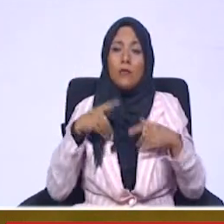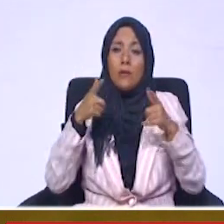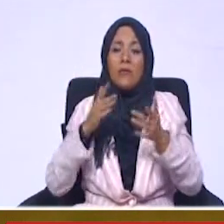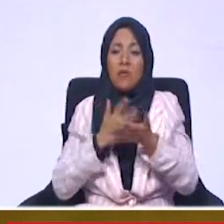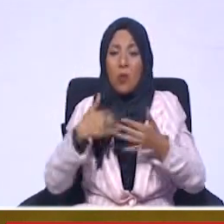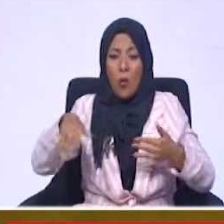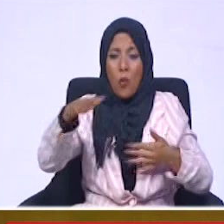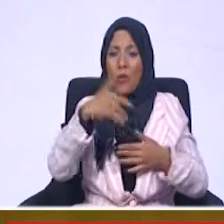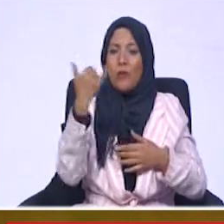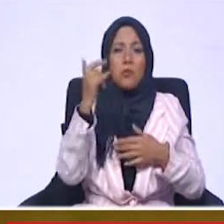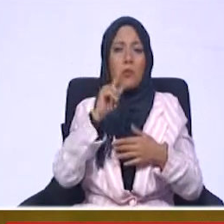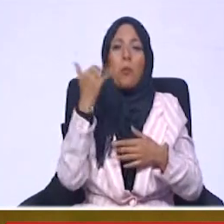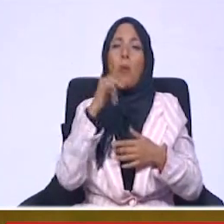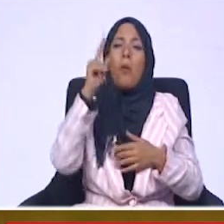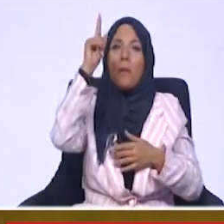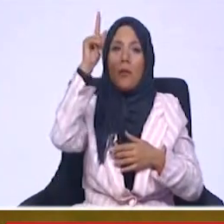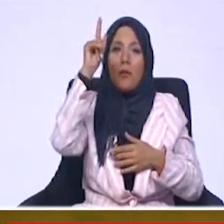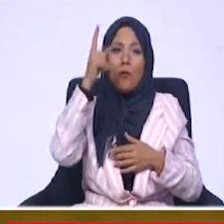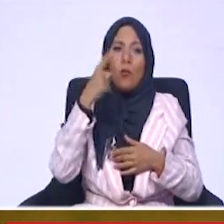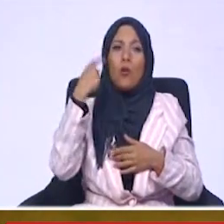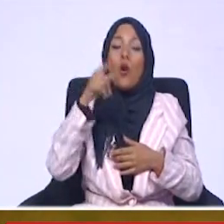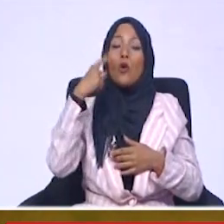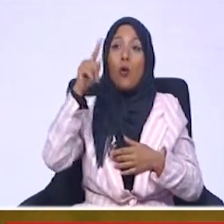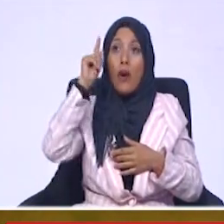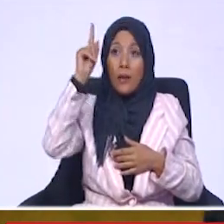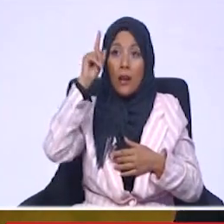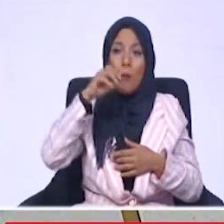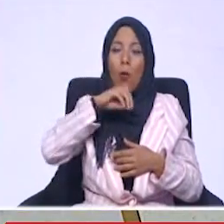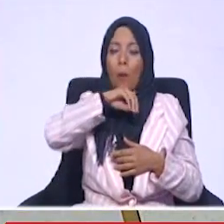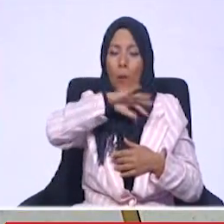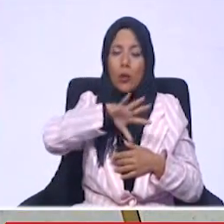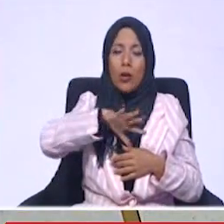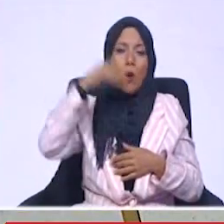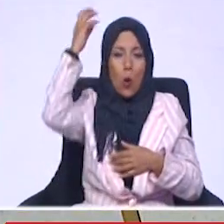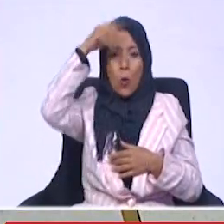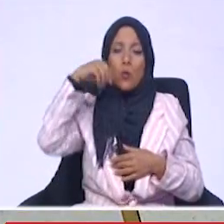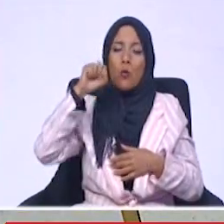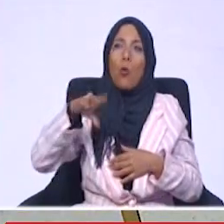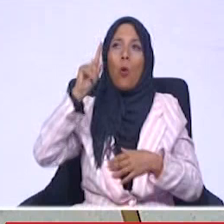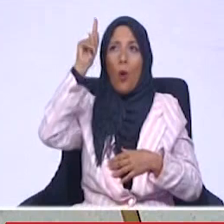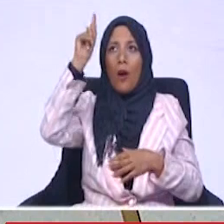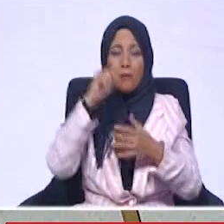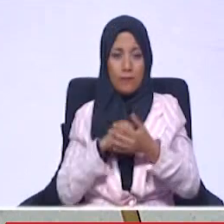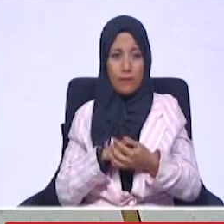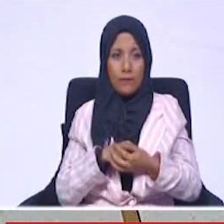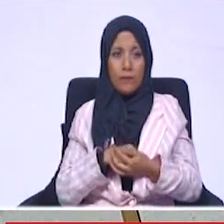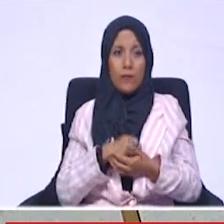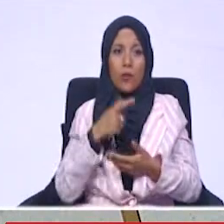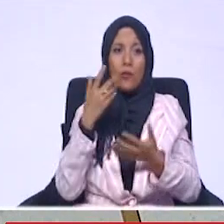الدنيا وما فيها واشهد ان محمدا عبد الله ورسوله